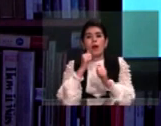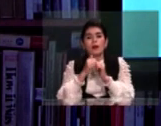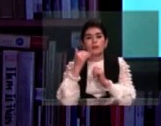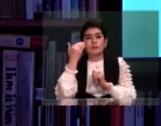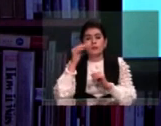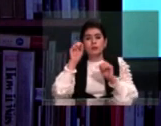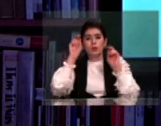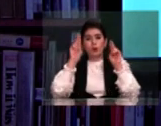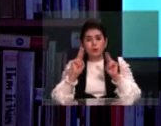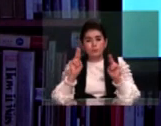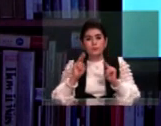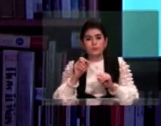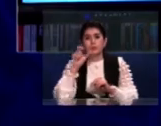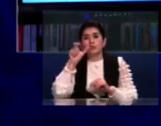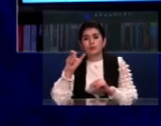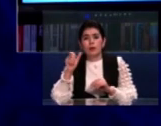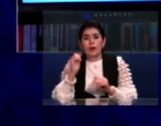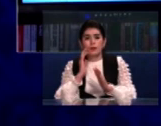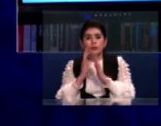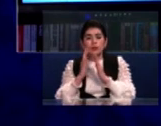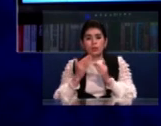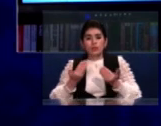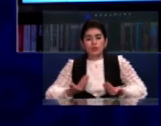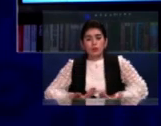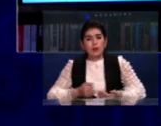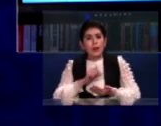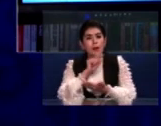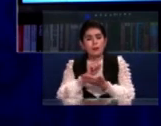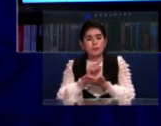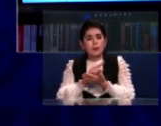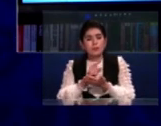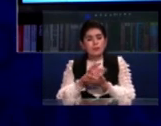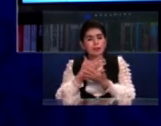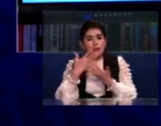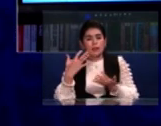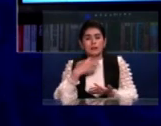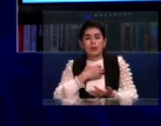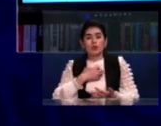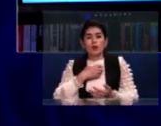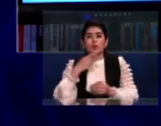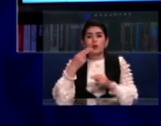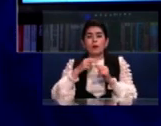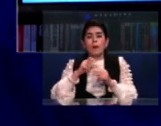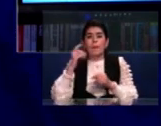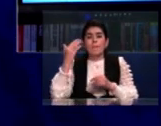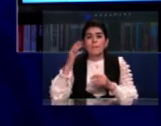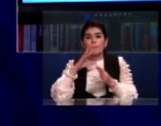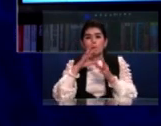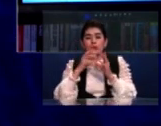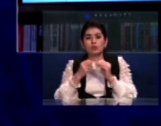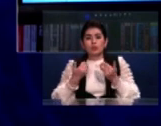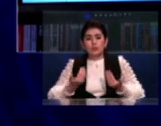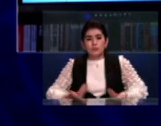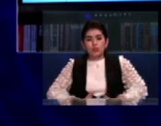fizikaviy qonunlar inson hayotida juda katta ahamiyatga ega. U ma'lum bir miqdorda bizani